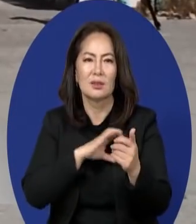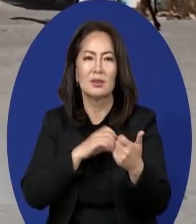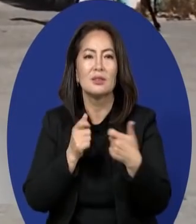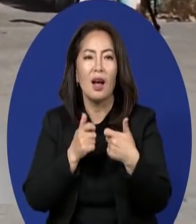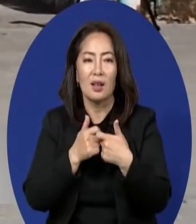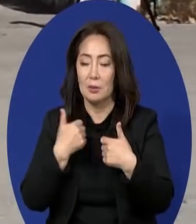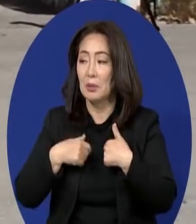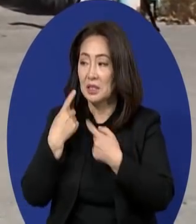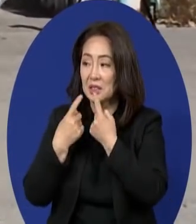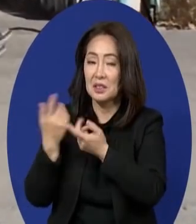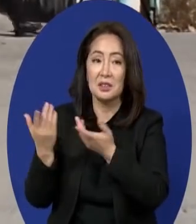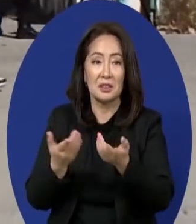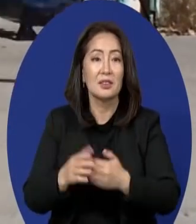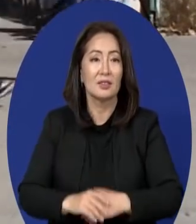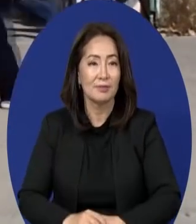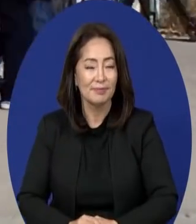байсан.